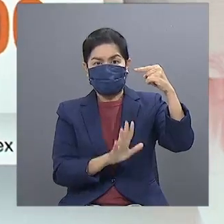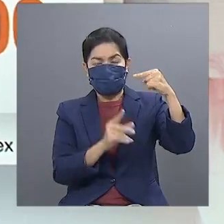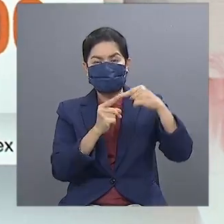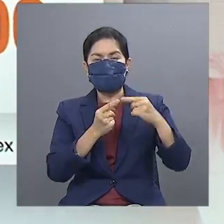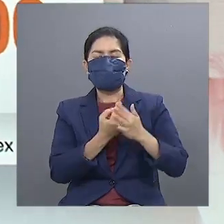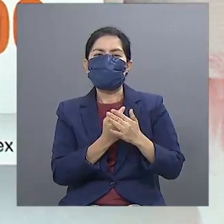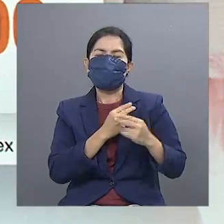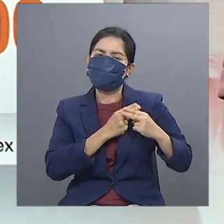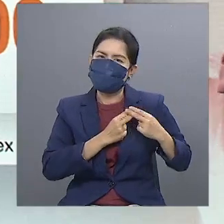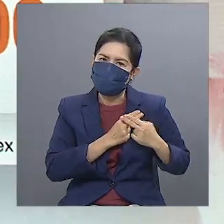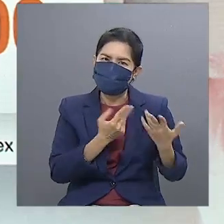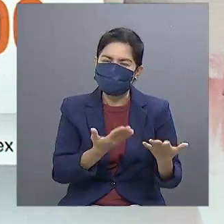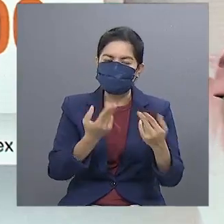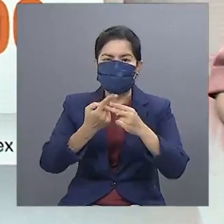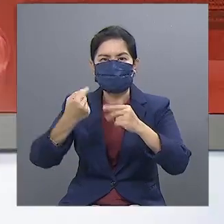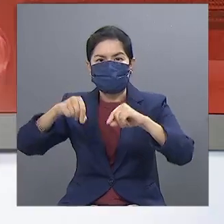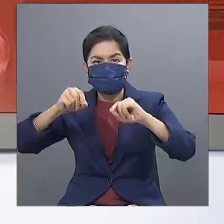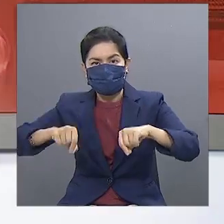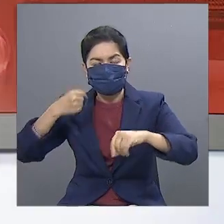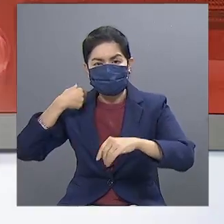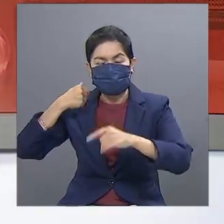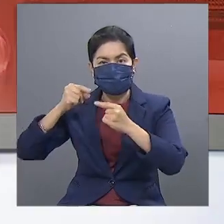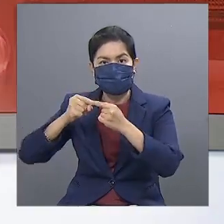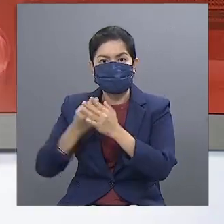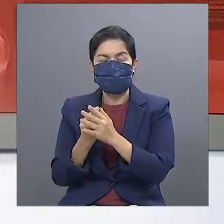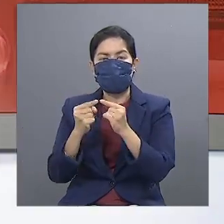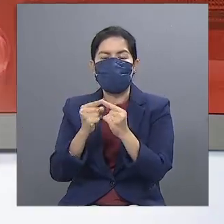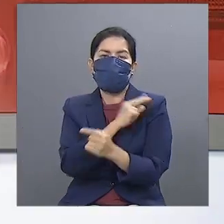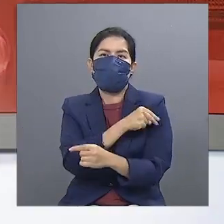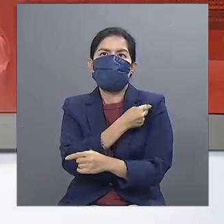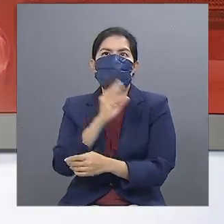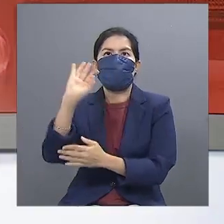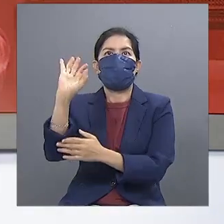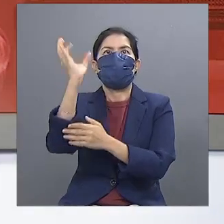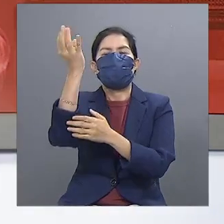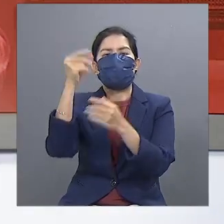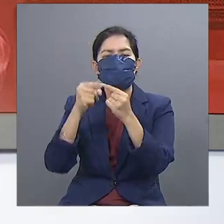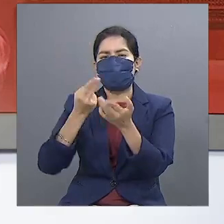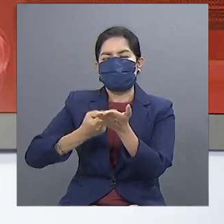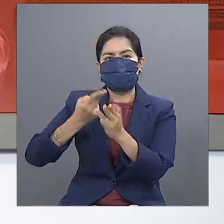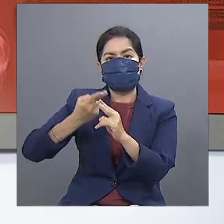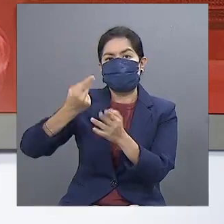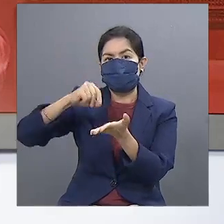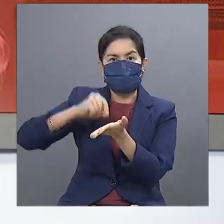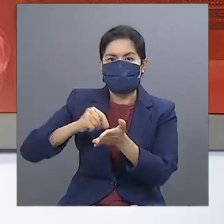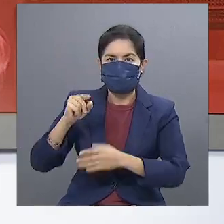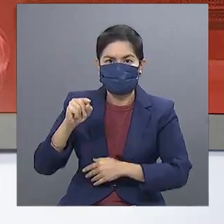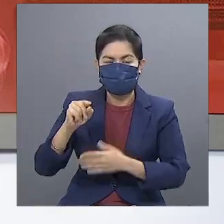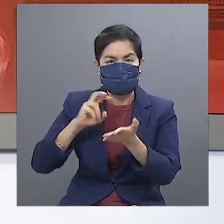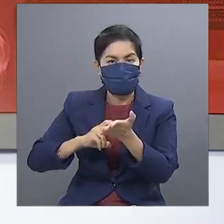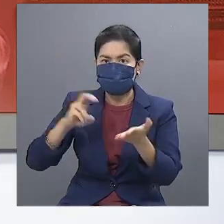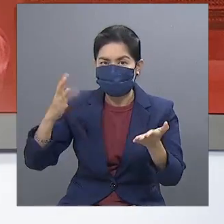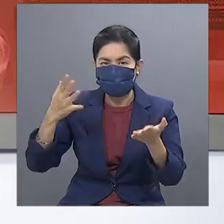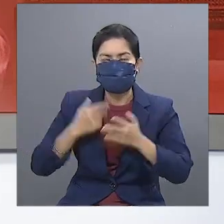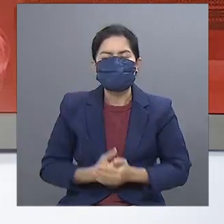อบอนุสัญญาขององค์การอนามัยโลกว่าด้วยการควบคุมยาสูบโดยกลุ่มรณรงค์งดสูบบุหรี่มองว่าสาเหตุห